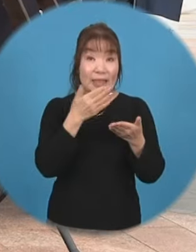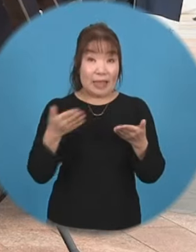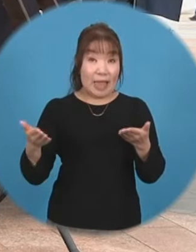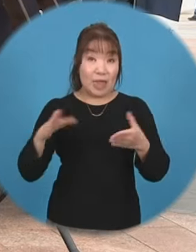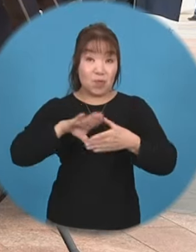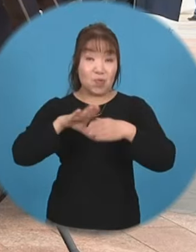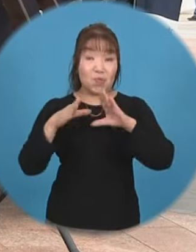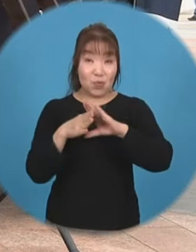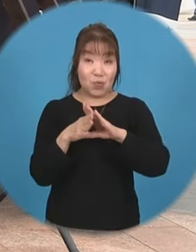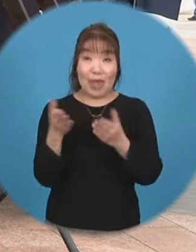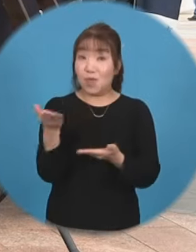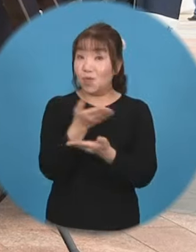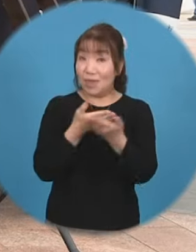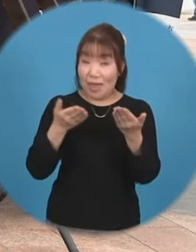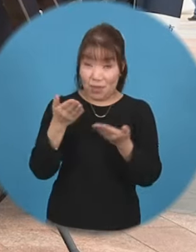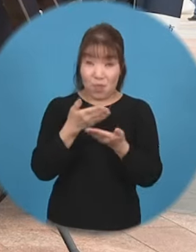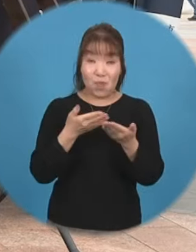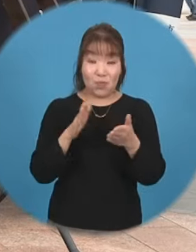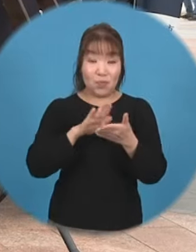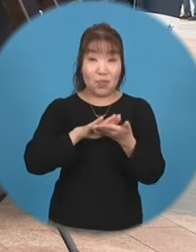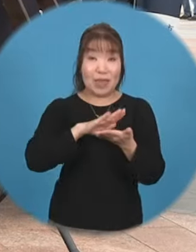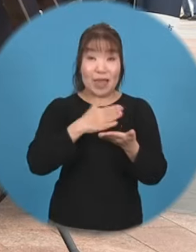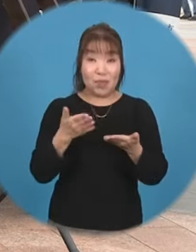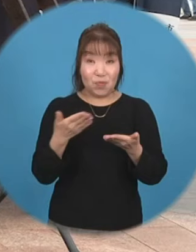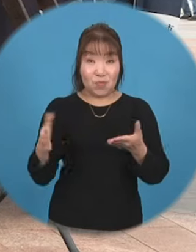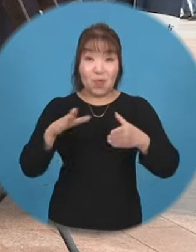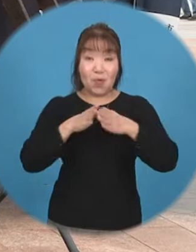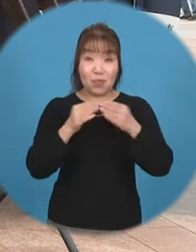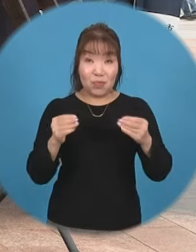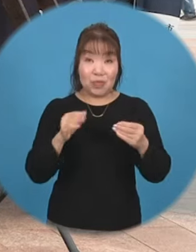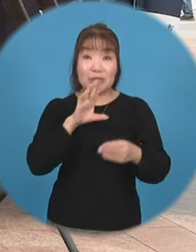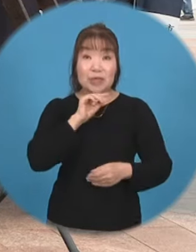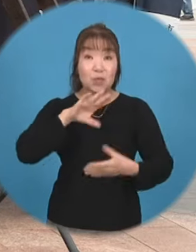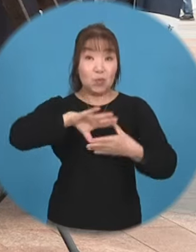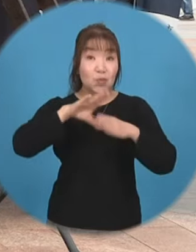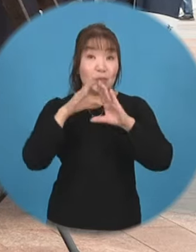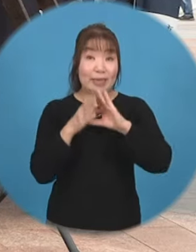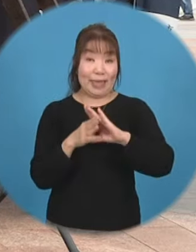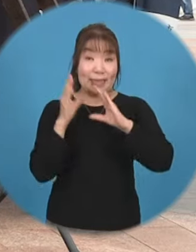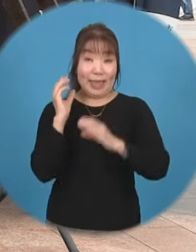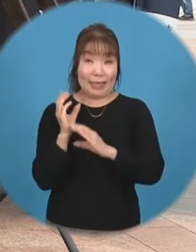の大交流、清流の国岐阜文化祭2024を起点に、